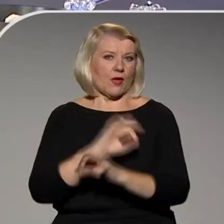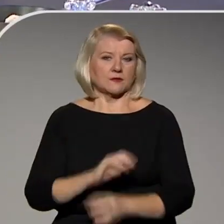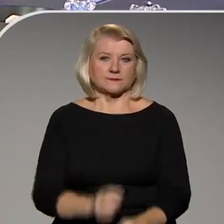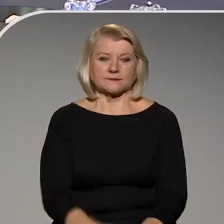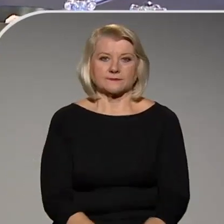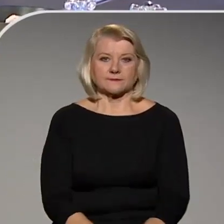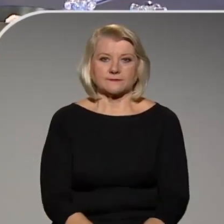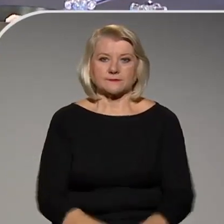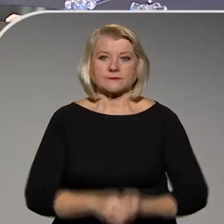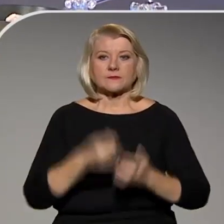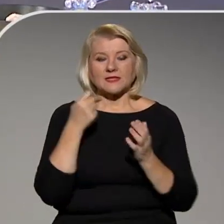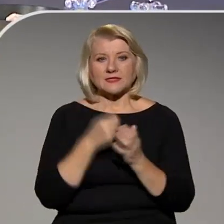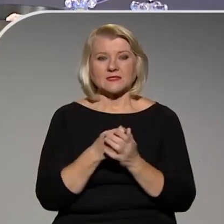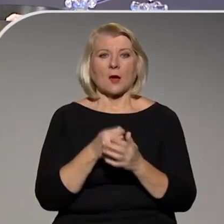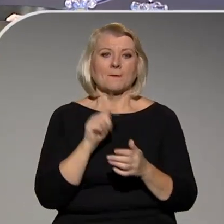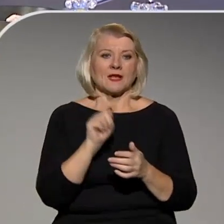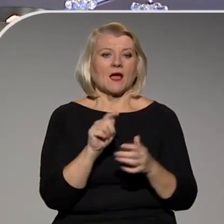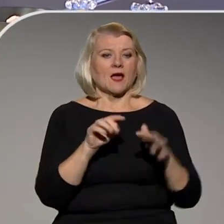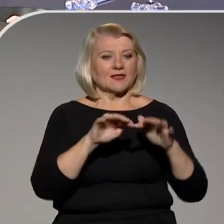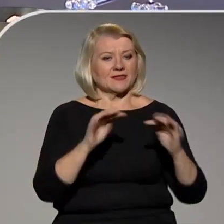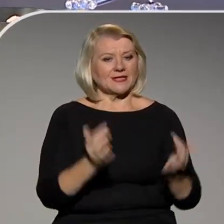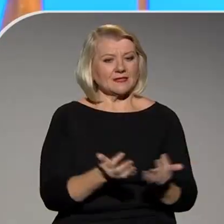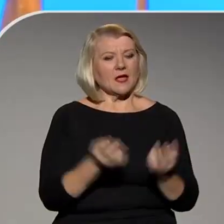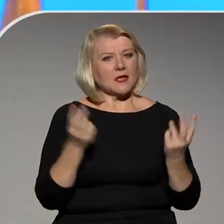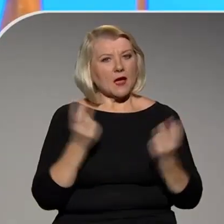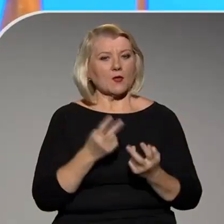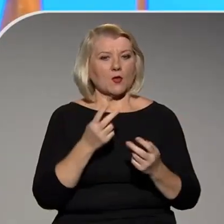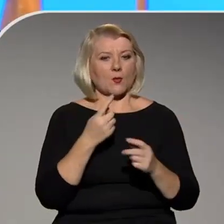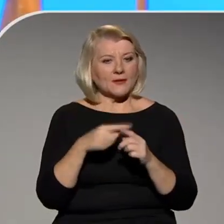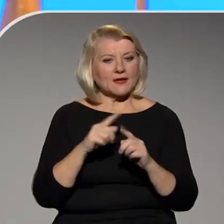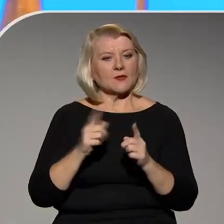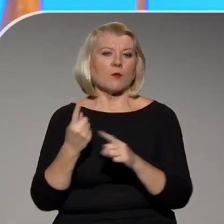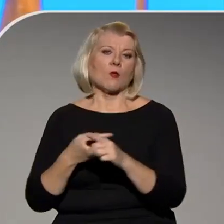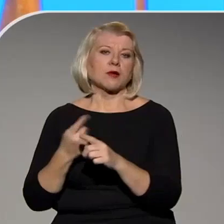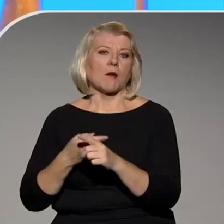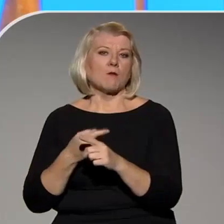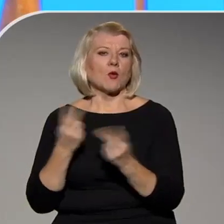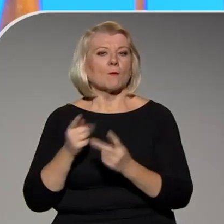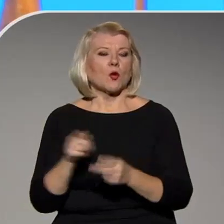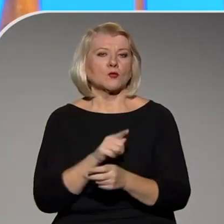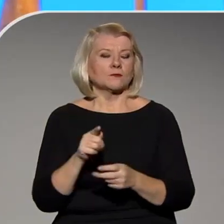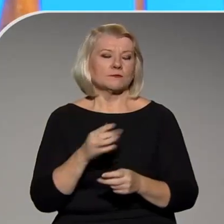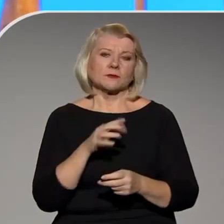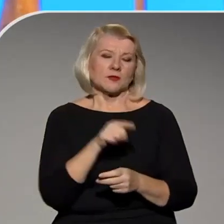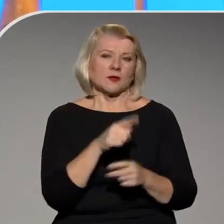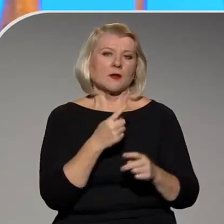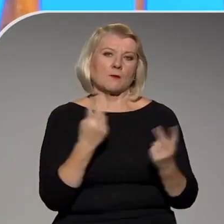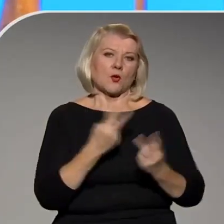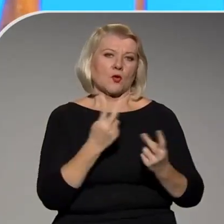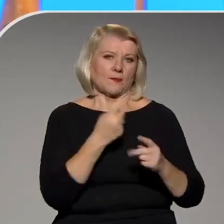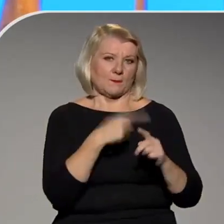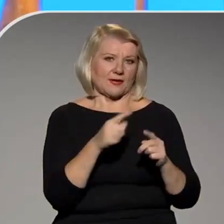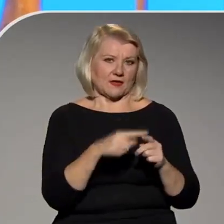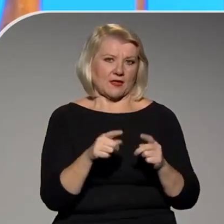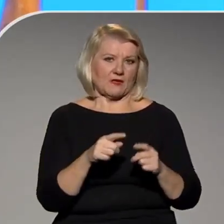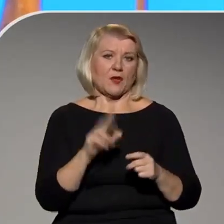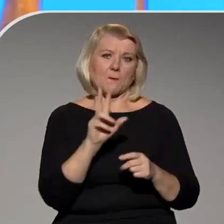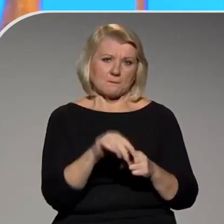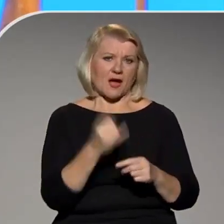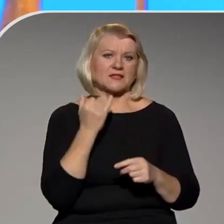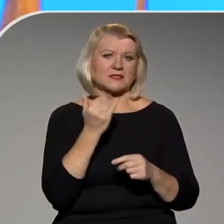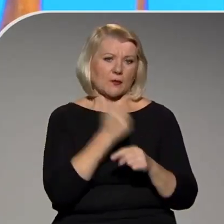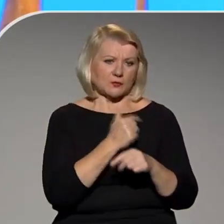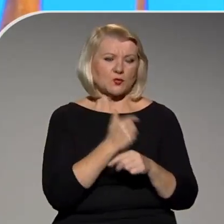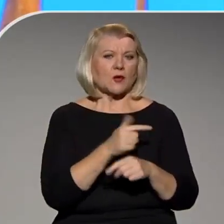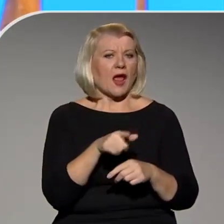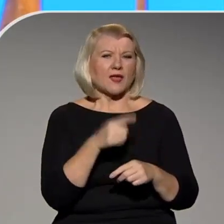kaloricky bychom mohli dýni porovnat třeba s mrkví nebo s bramborou. Klidně s mrkví, protože trocha sacharidů tam je, ale není to nic podstatného, není